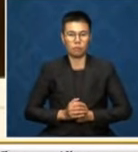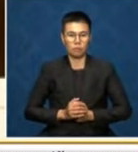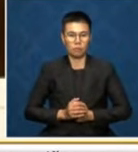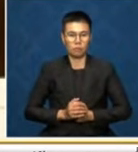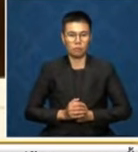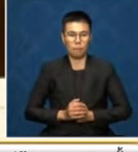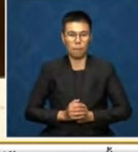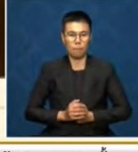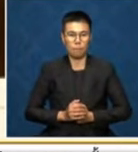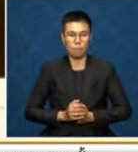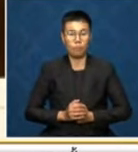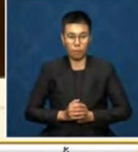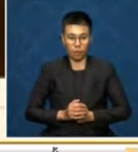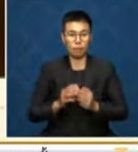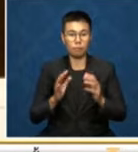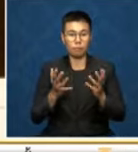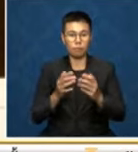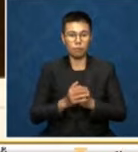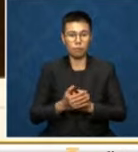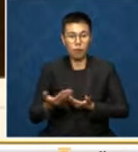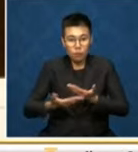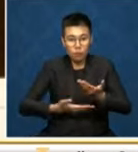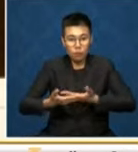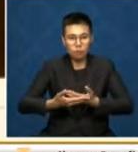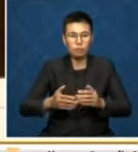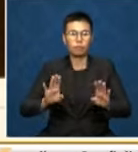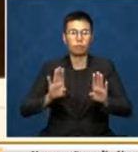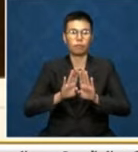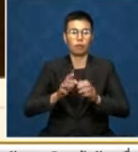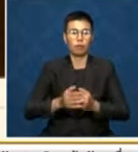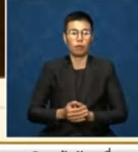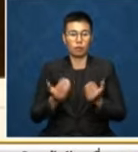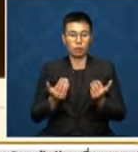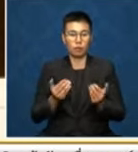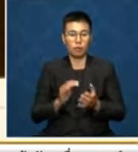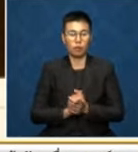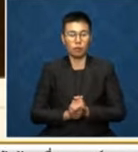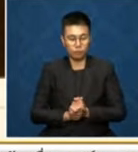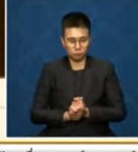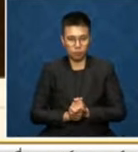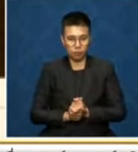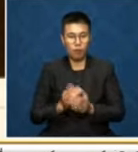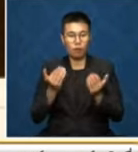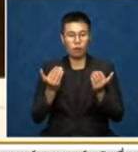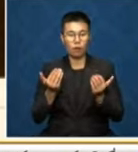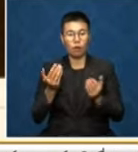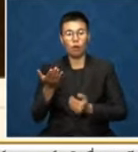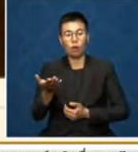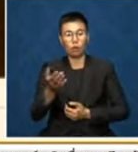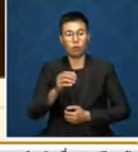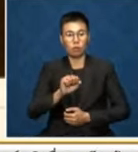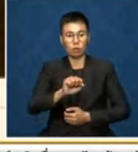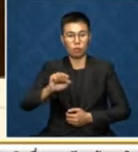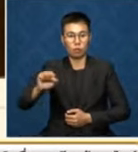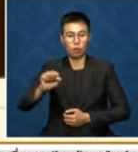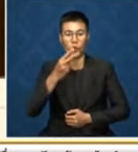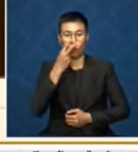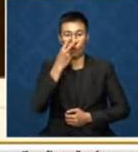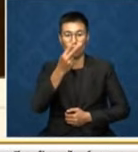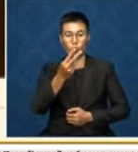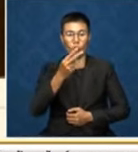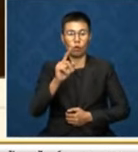ครับไม่มีนะครับงั้นผมขอปิดการหารือเท่านี้นะครับสำหรับข้อหารือของเพื่อนสมาชิกนะครับในการที่ติดตาม